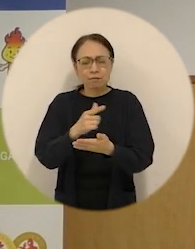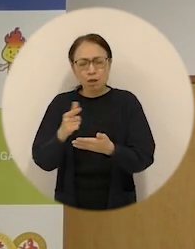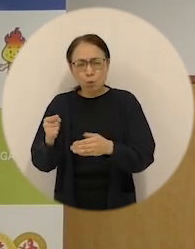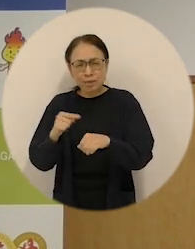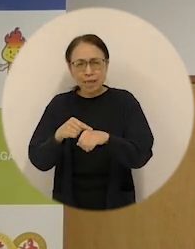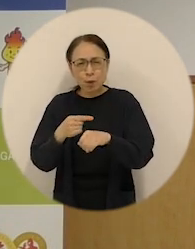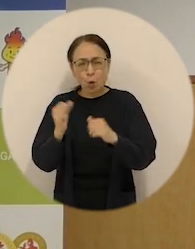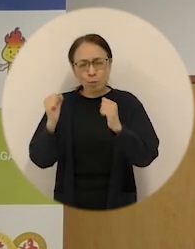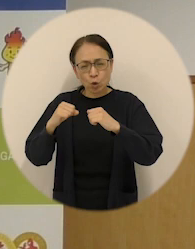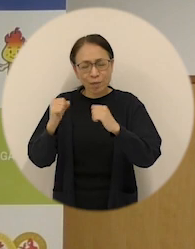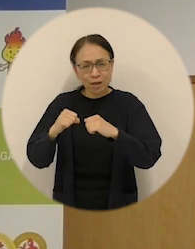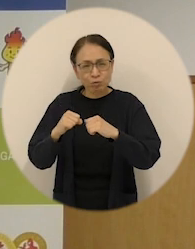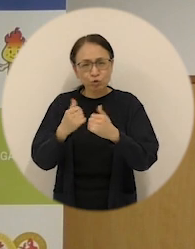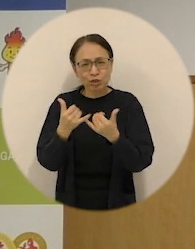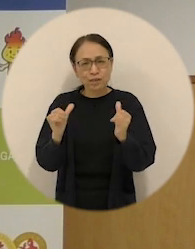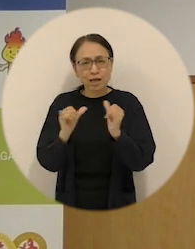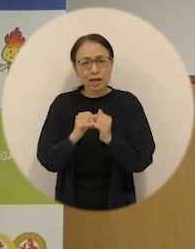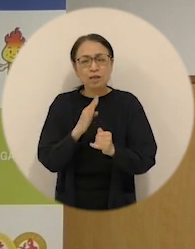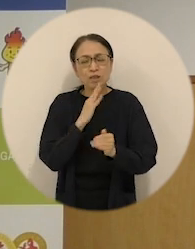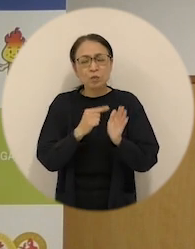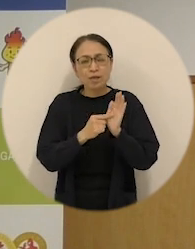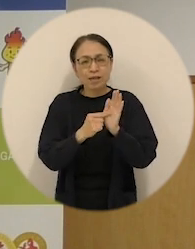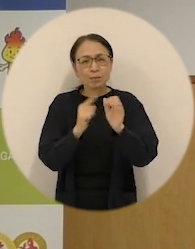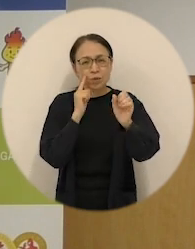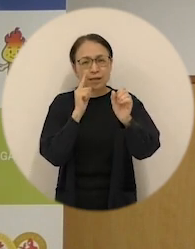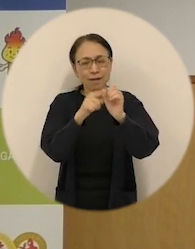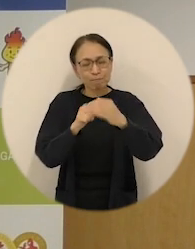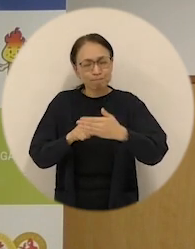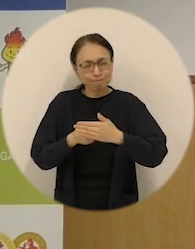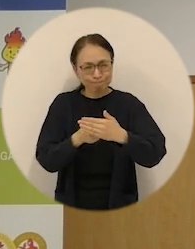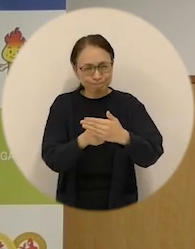社会の実現に向け取り組んでまいります。